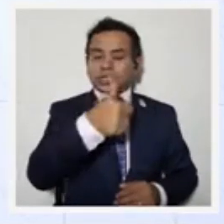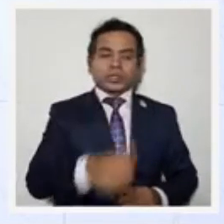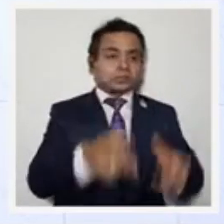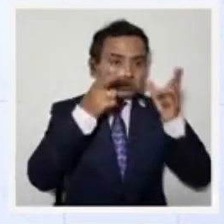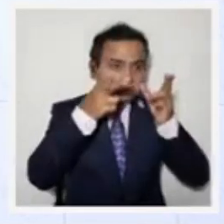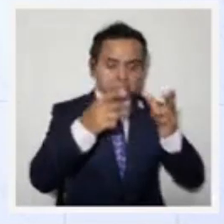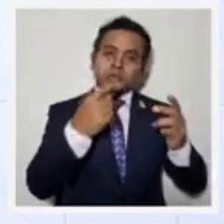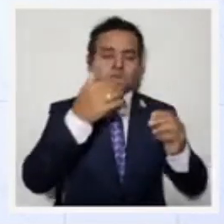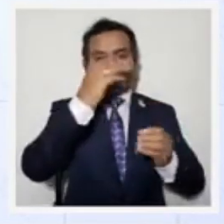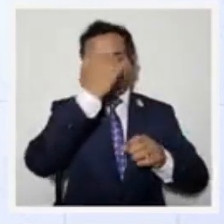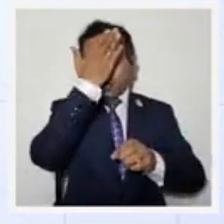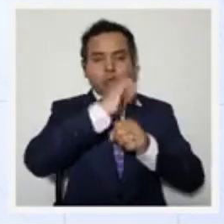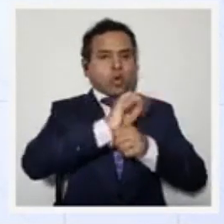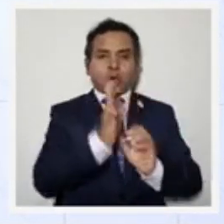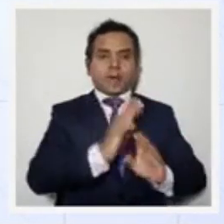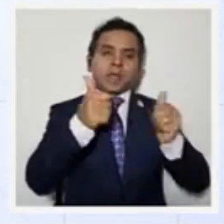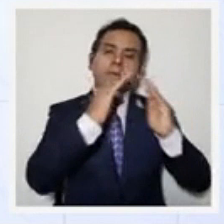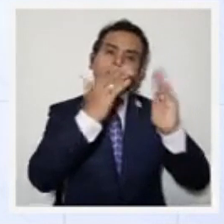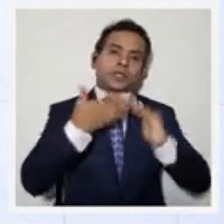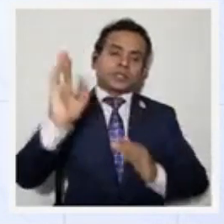3976 জন।